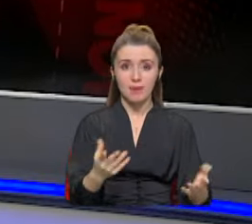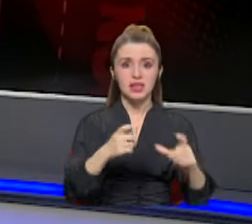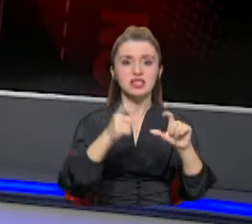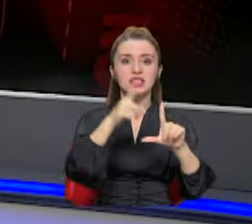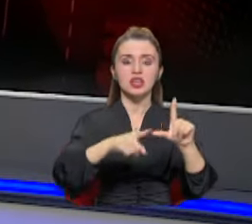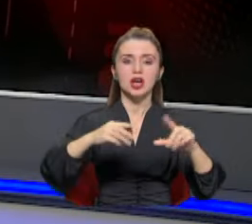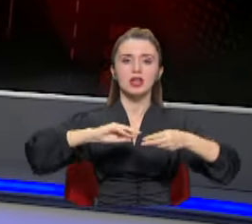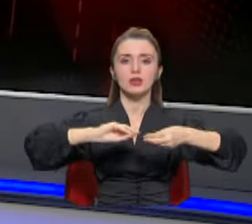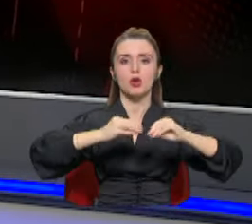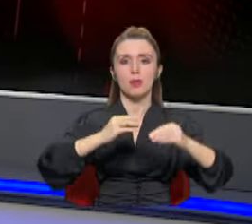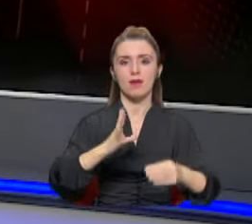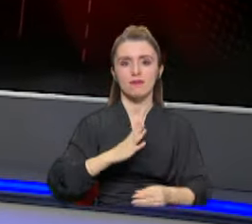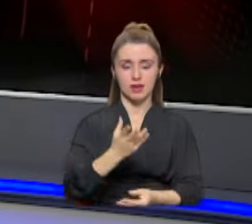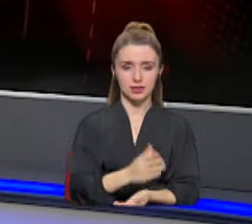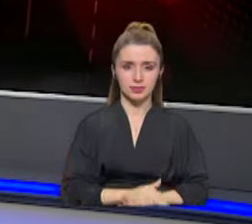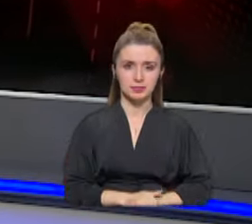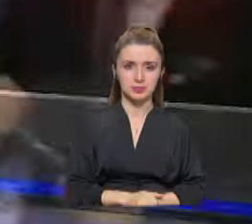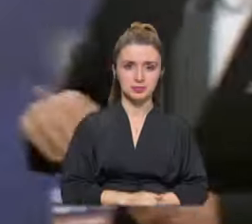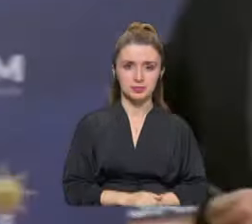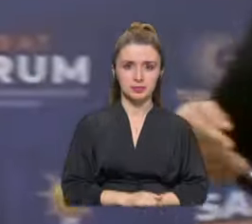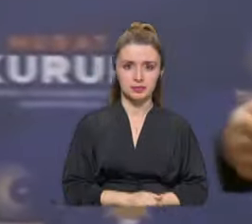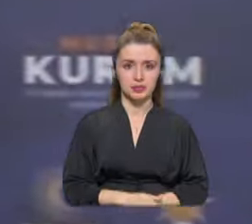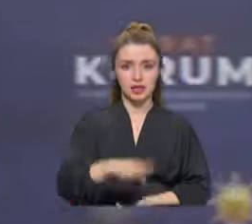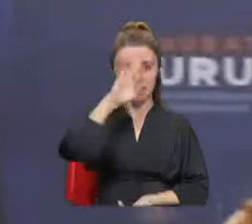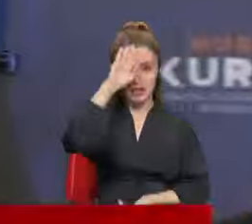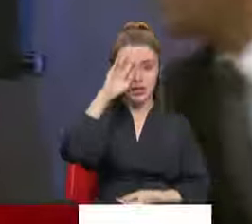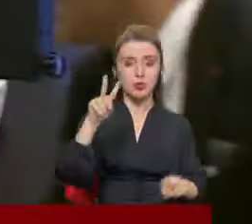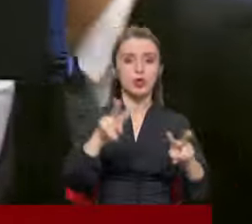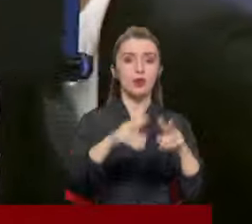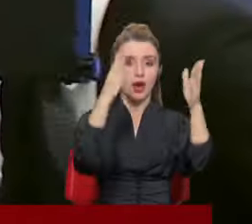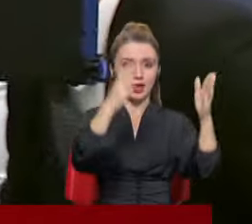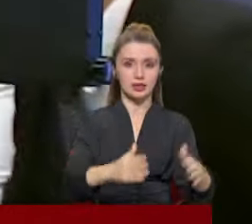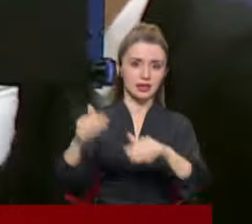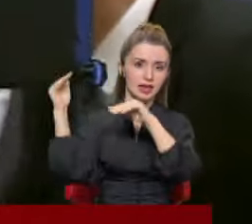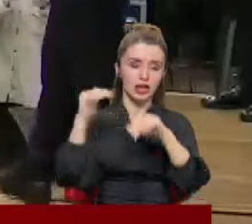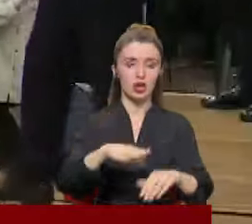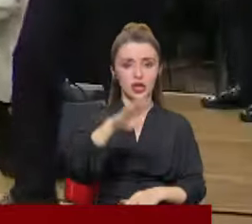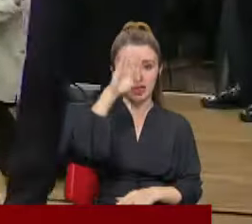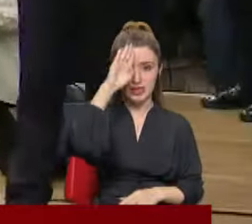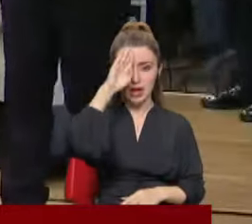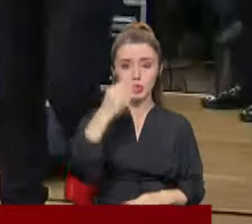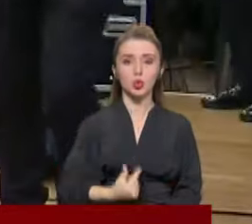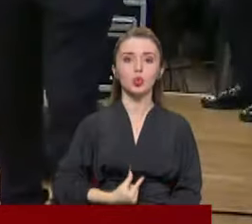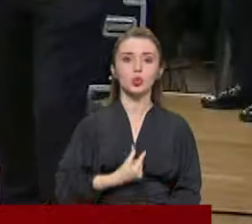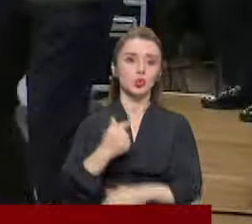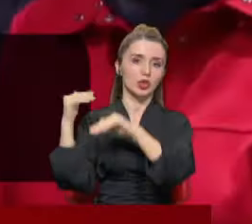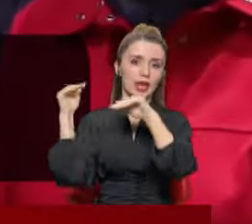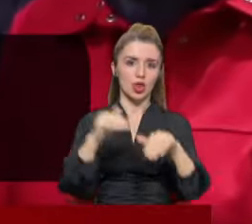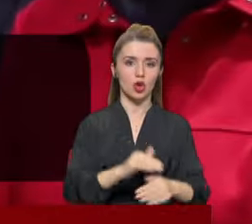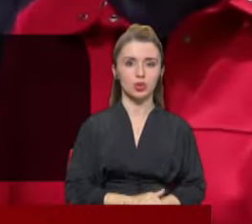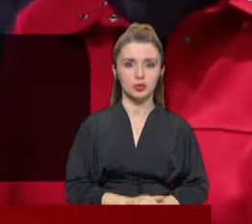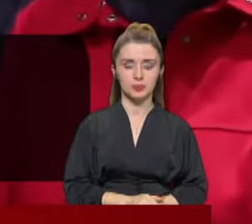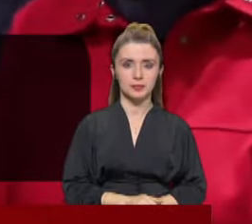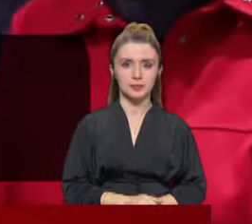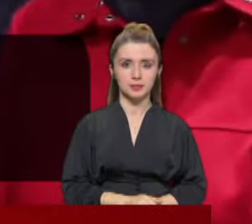stajyerlik polemiği alevlendi. İstanbul'un muradı geliyor. İstanbul'un umudu geliyor.